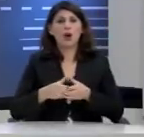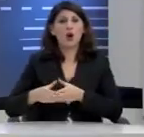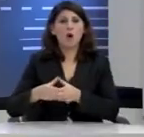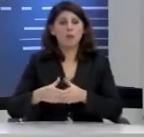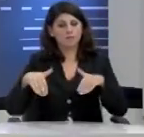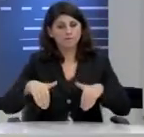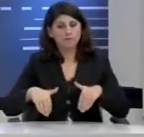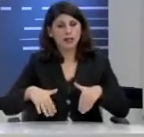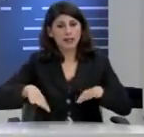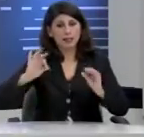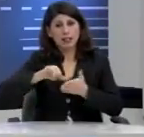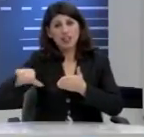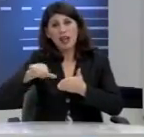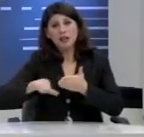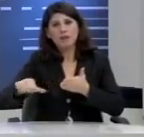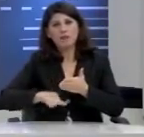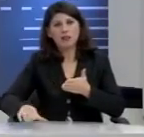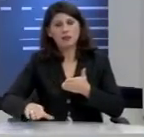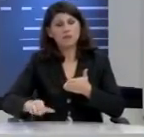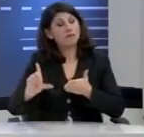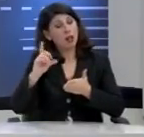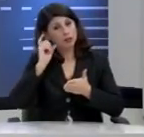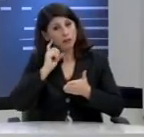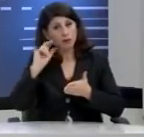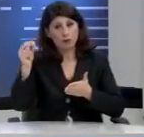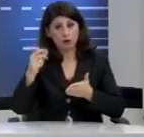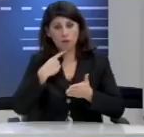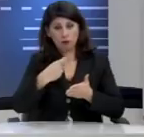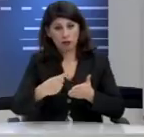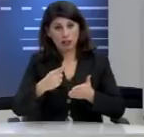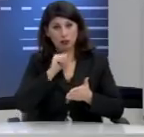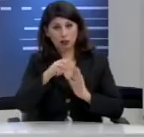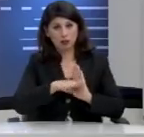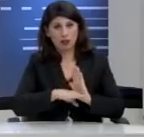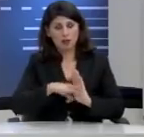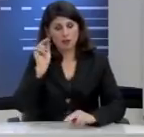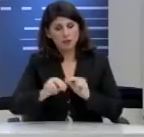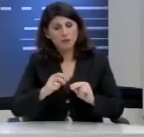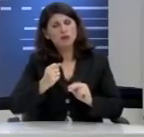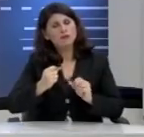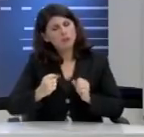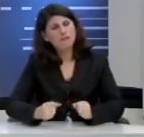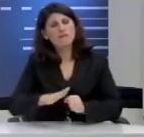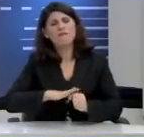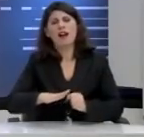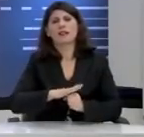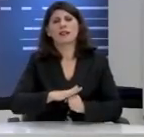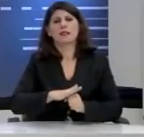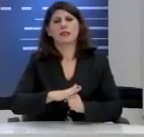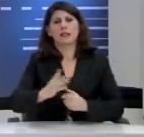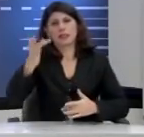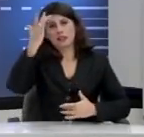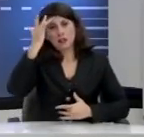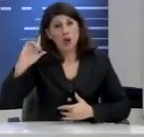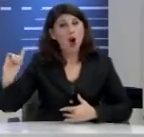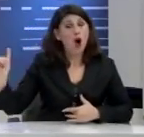διαγραφές, φαντάζομαι ότι οι βουλευτές, έτσι όπως ορίζει το Σύνταγμα, θα ψηφίσουν με βάση τη συνείδησή τους. Και ο καθένας θα πάρει την ευθύνη